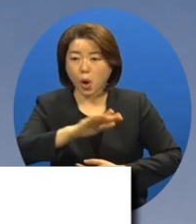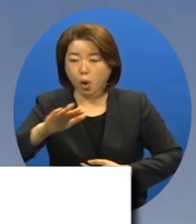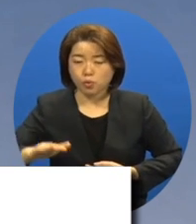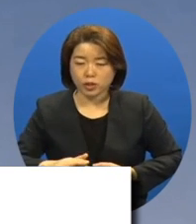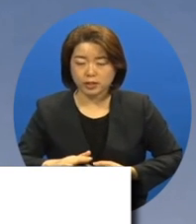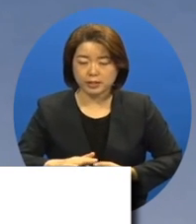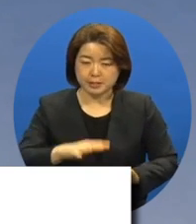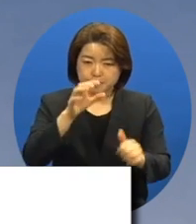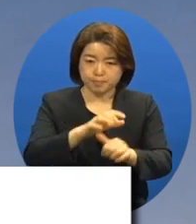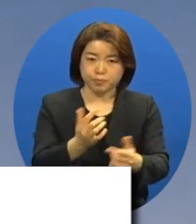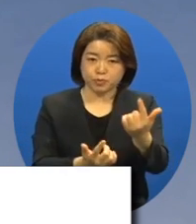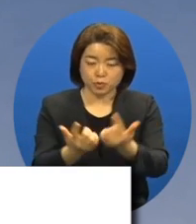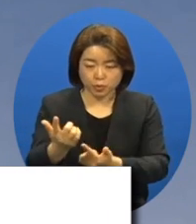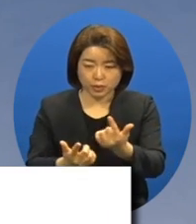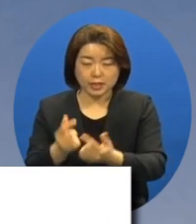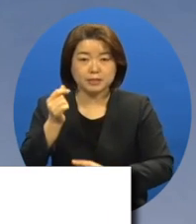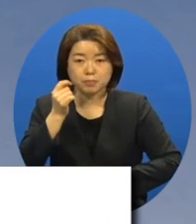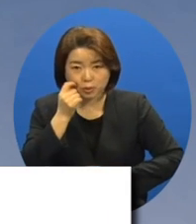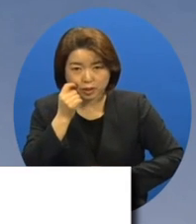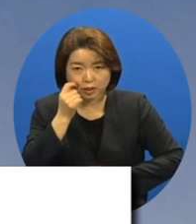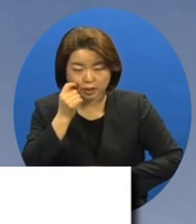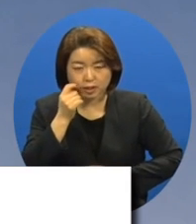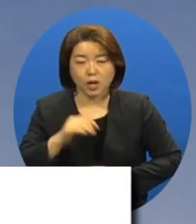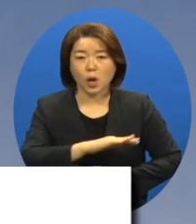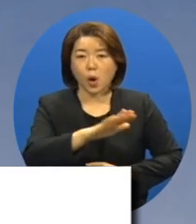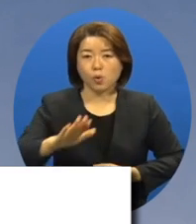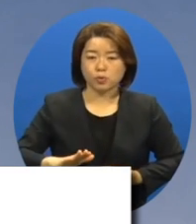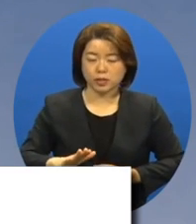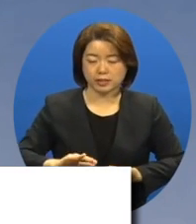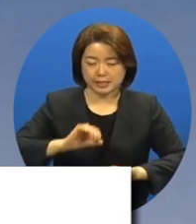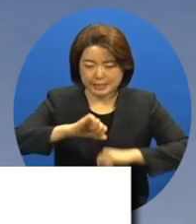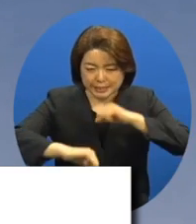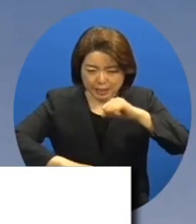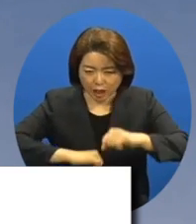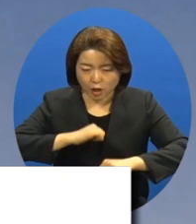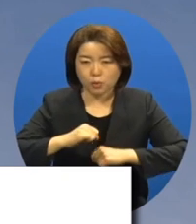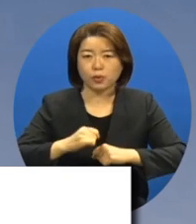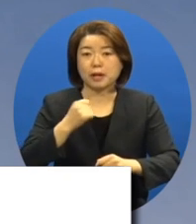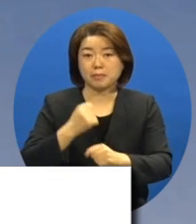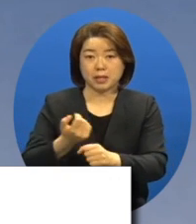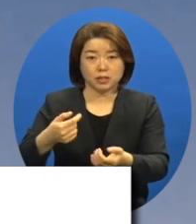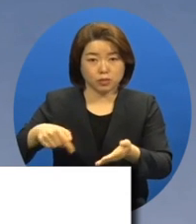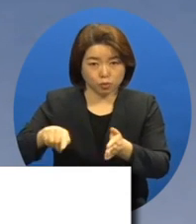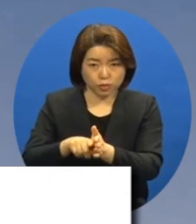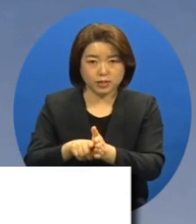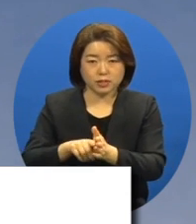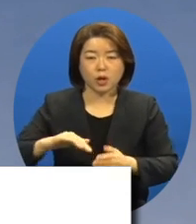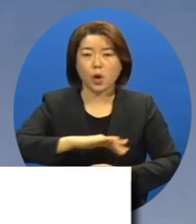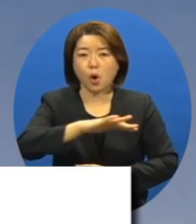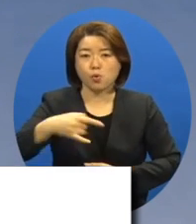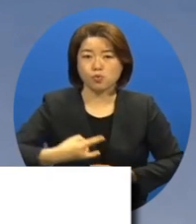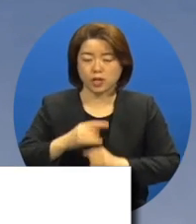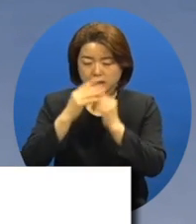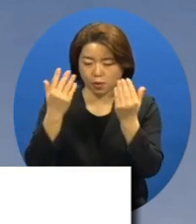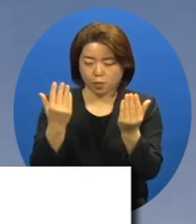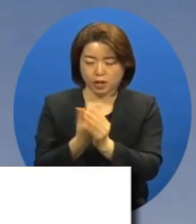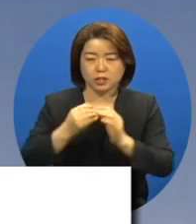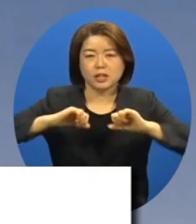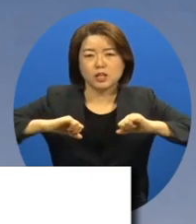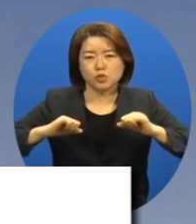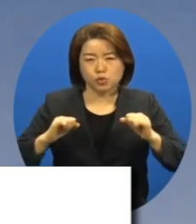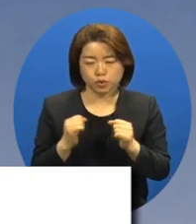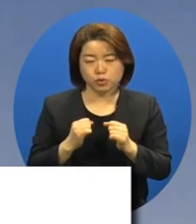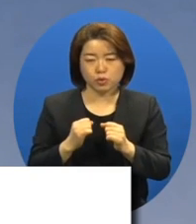통제하지 못 하도록 우리를 자유롭게 하기 위해서 우리에게 완전한 순종을